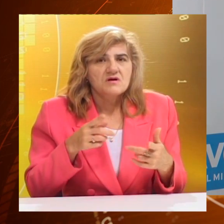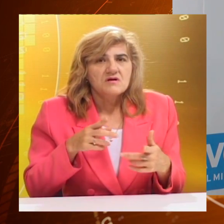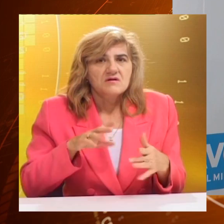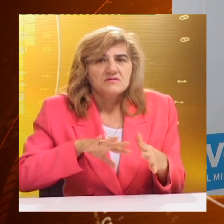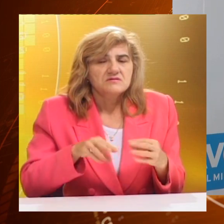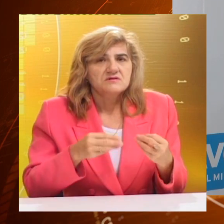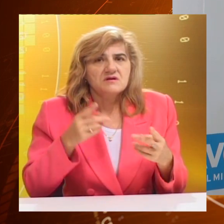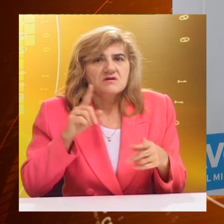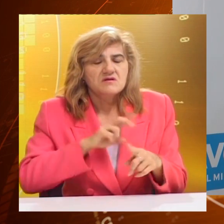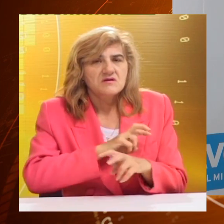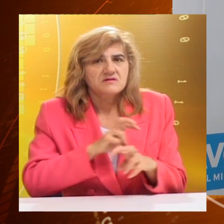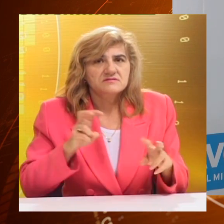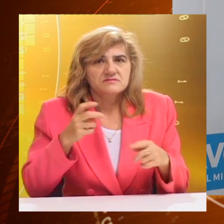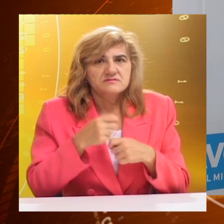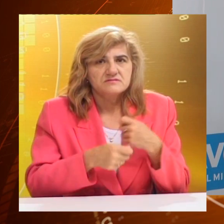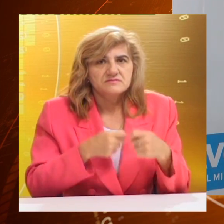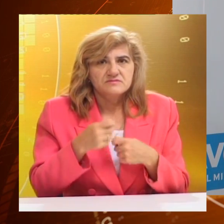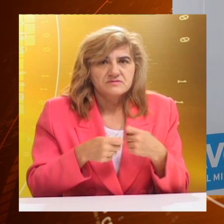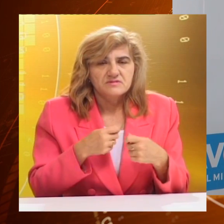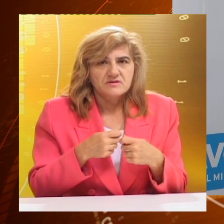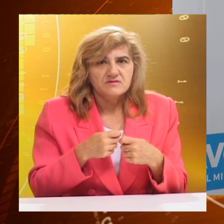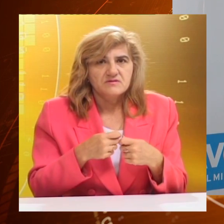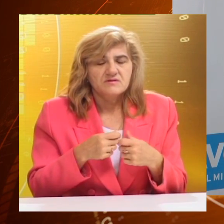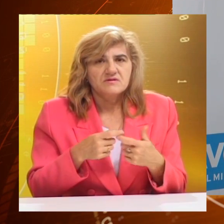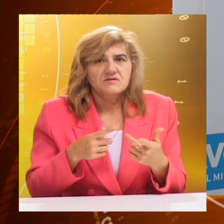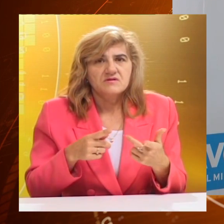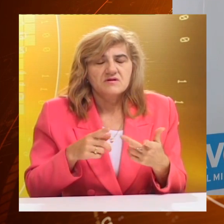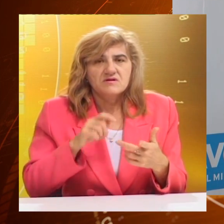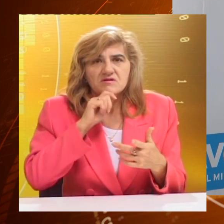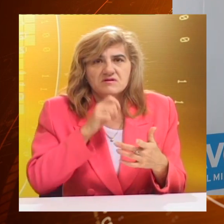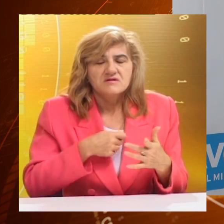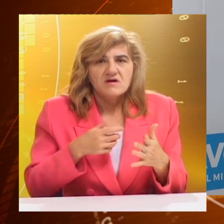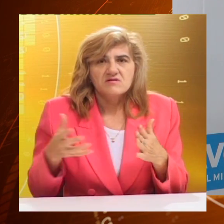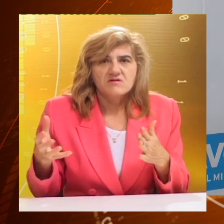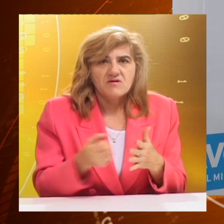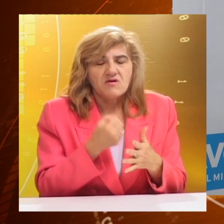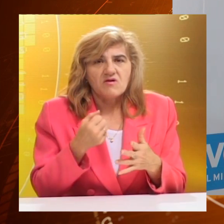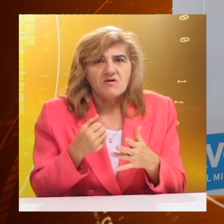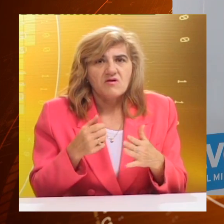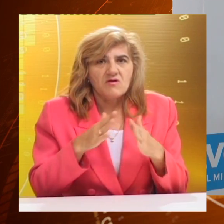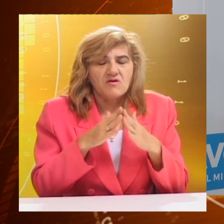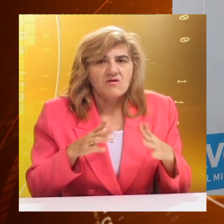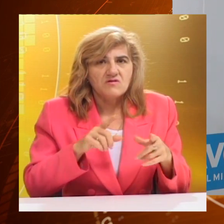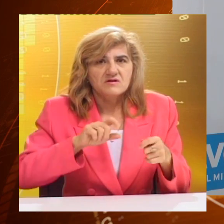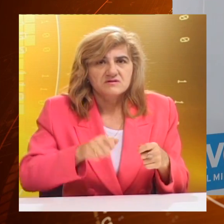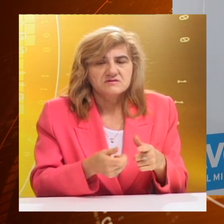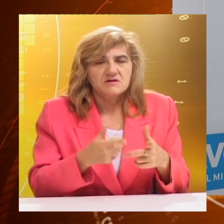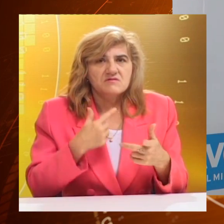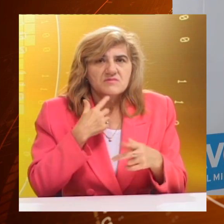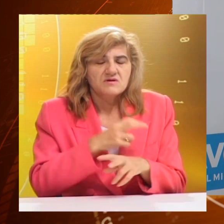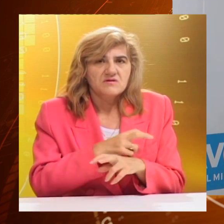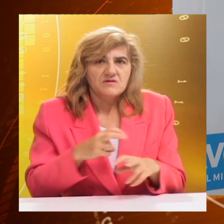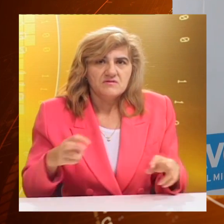na vršenje krivičnih dela. Poznati su nam i slučajevi ilegalnog usvojenja, gde također znači su deca i to